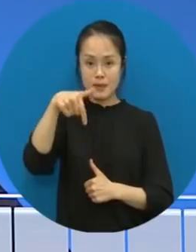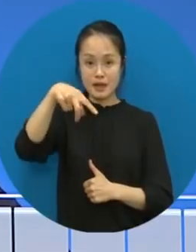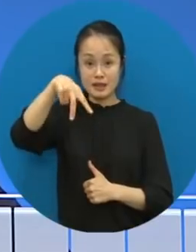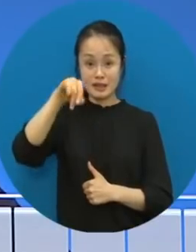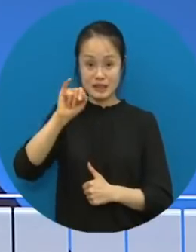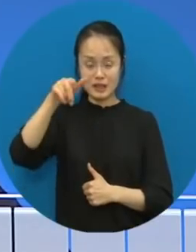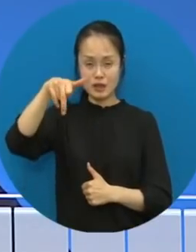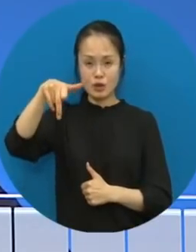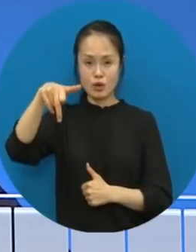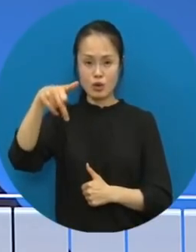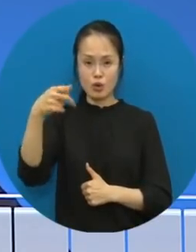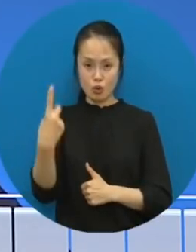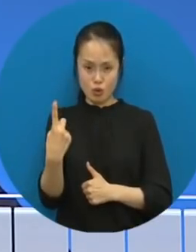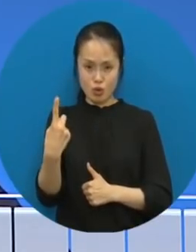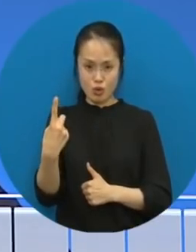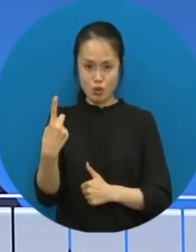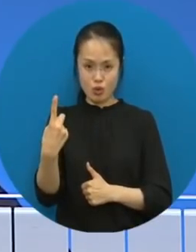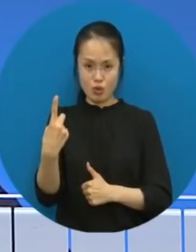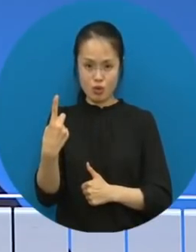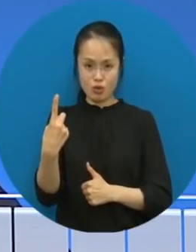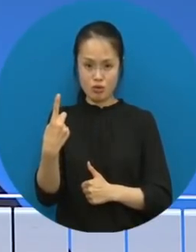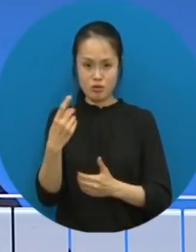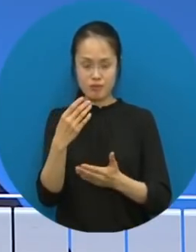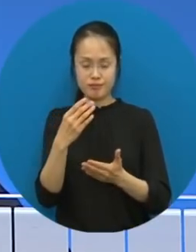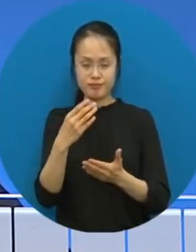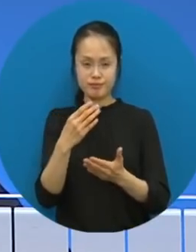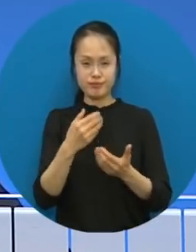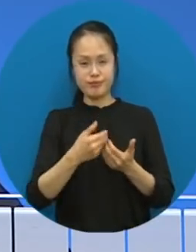하나님 지금 잘 되고 있는 것 같은데,